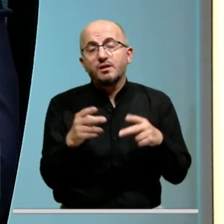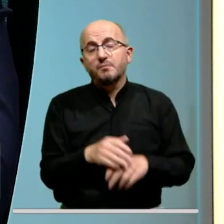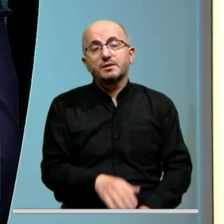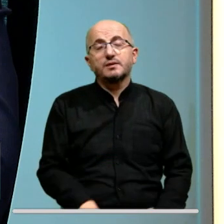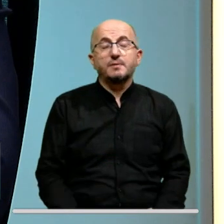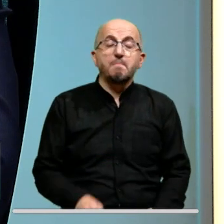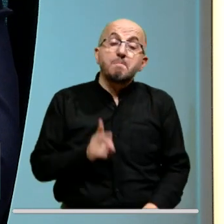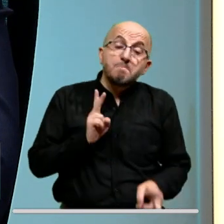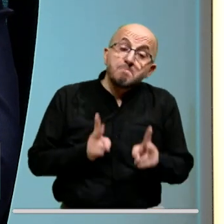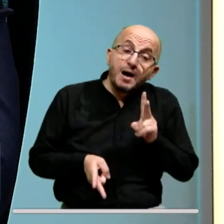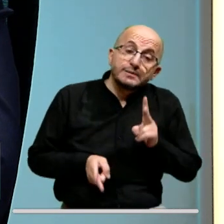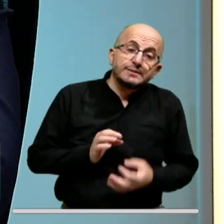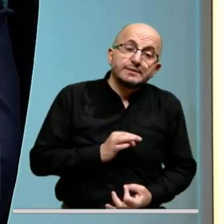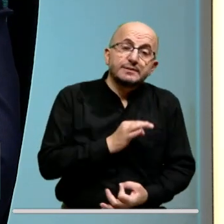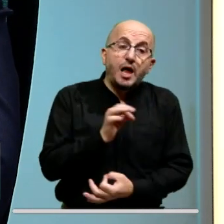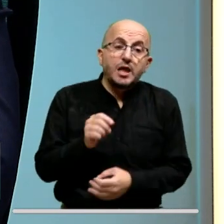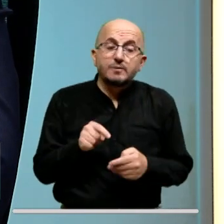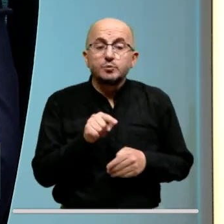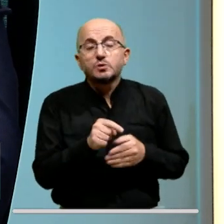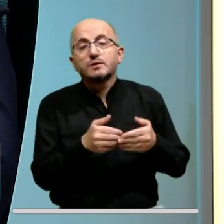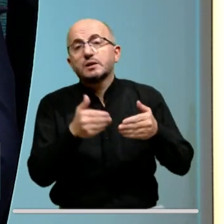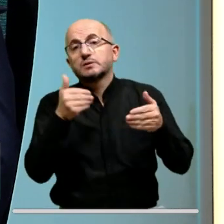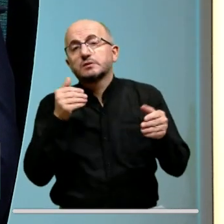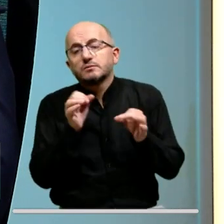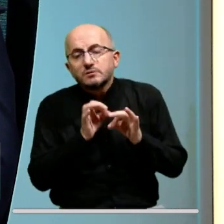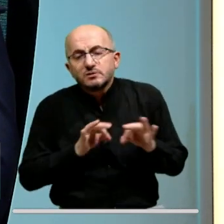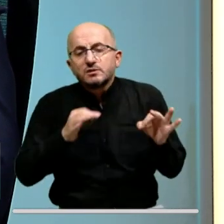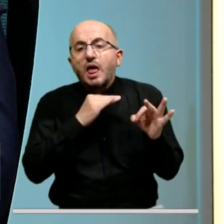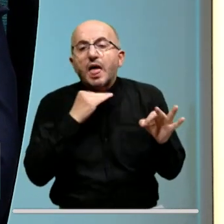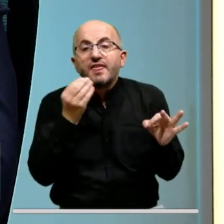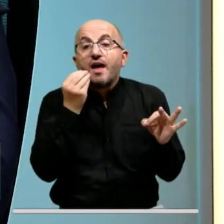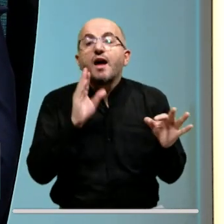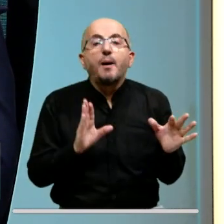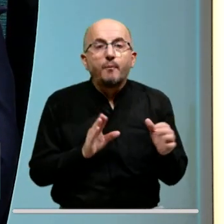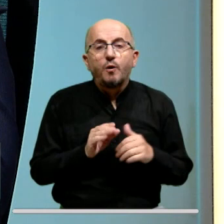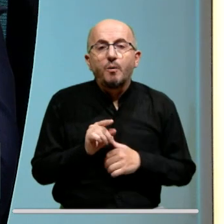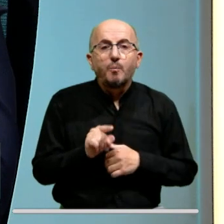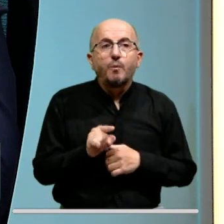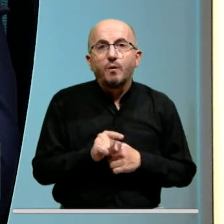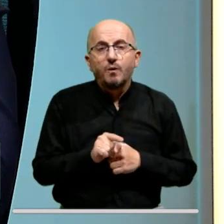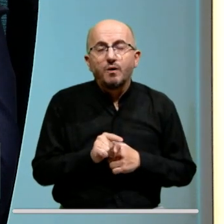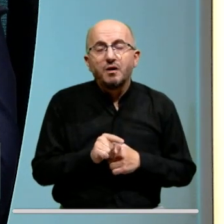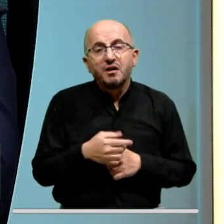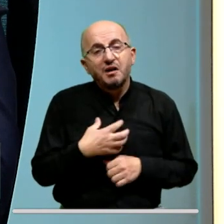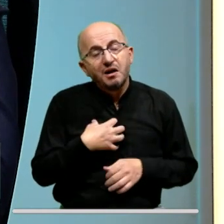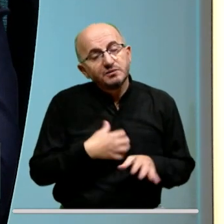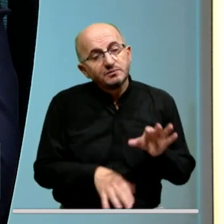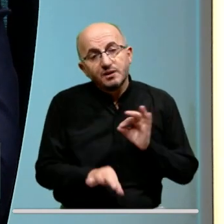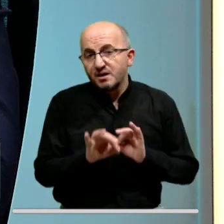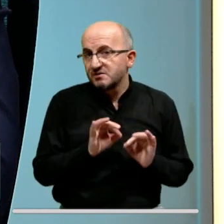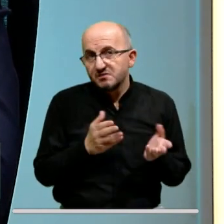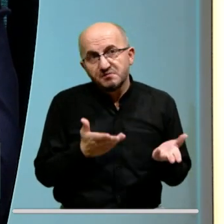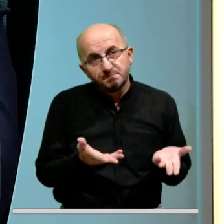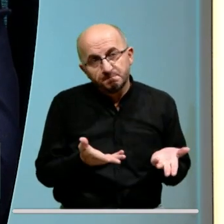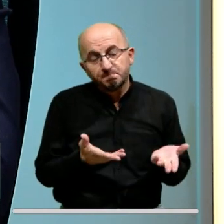insanlar tabii bunlardan kaçınmak için hiç et yemiyorlar. Bu da kendi tercihleridir tabii.